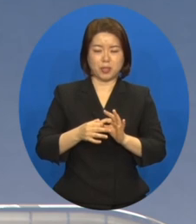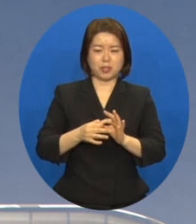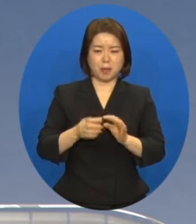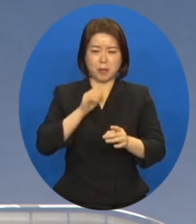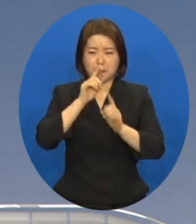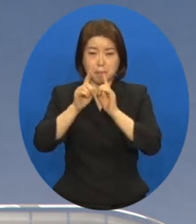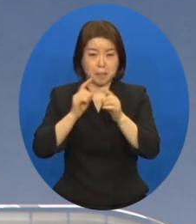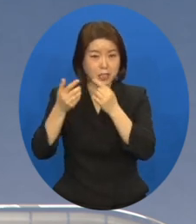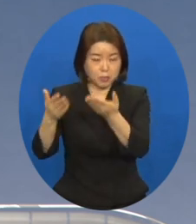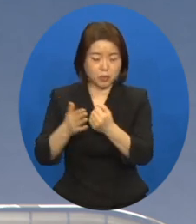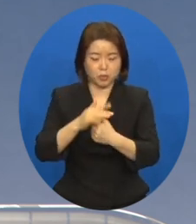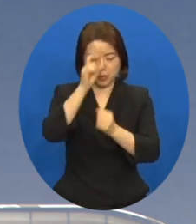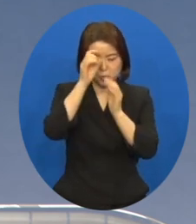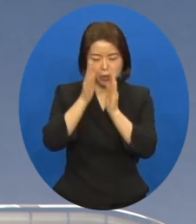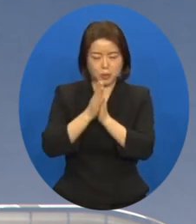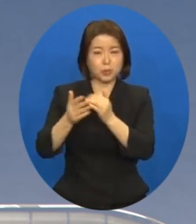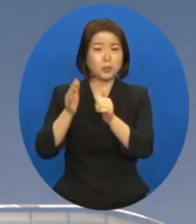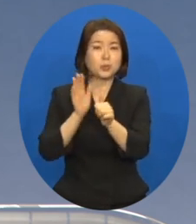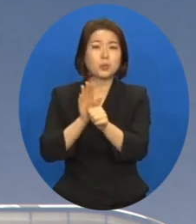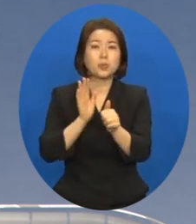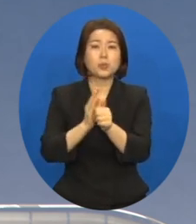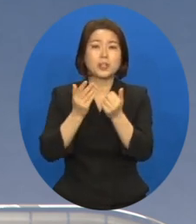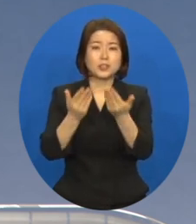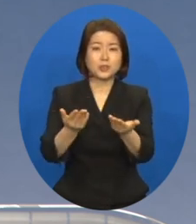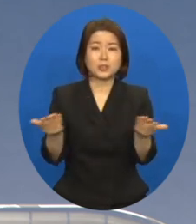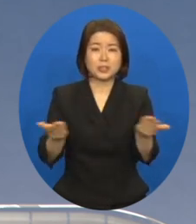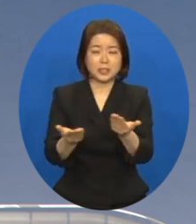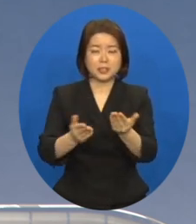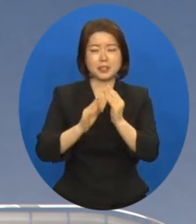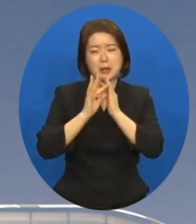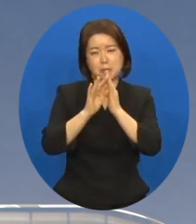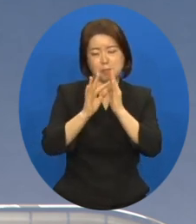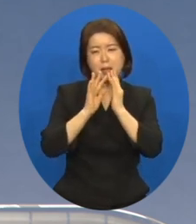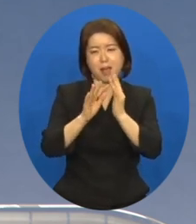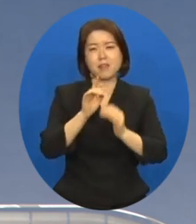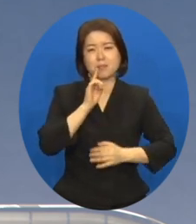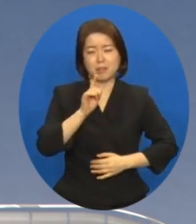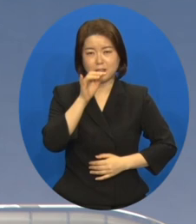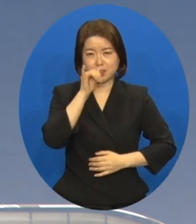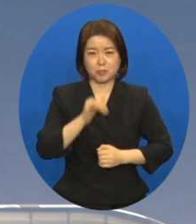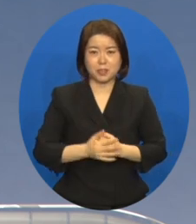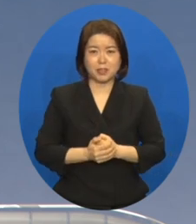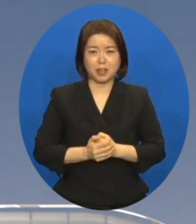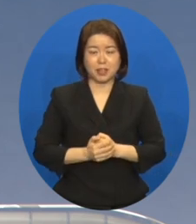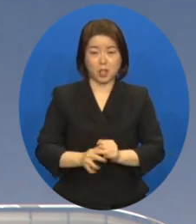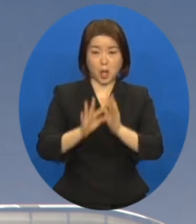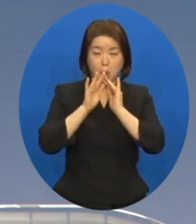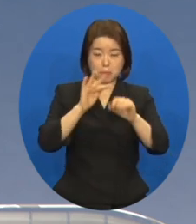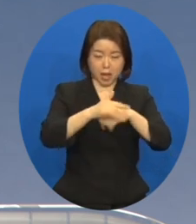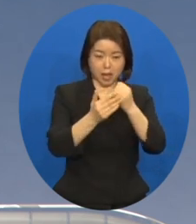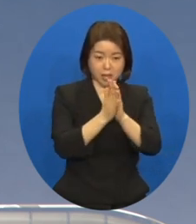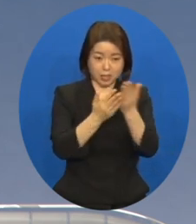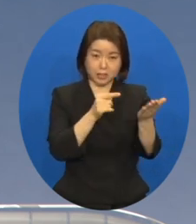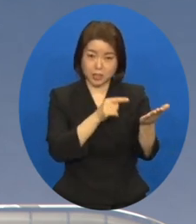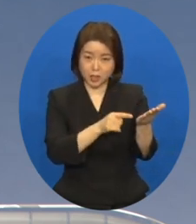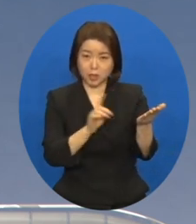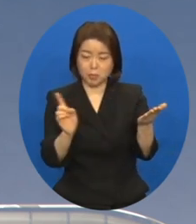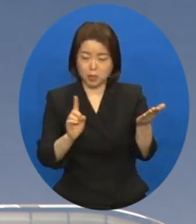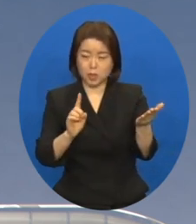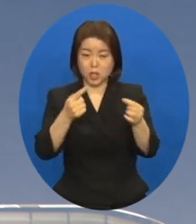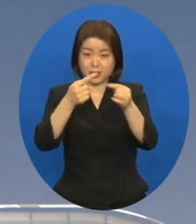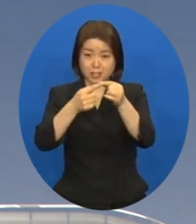말씀하시고 또 기도하게 하시는 일을 방언이라고 말을 합니다. 방언은 성경에 보면 두 가지 형태가